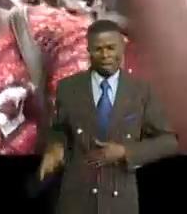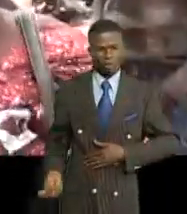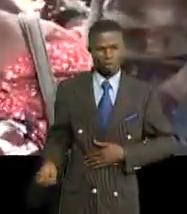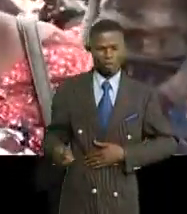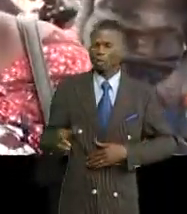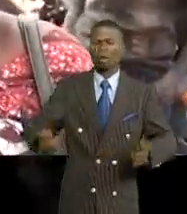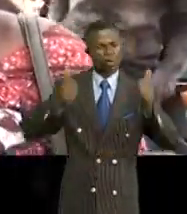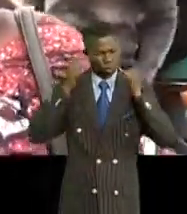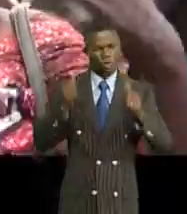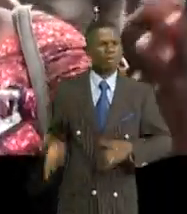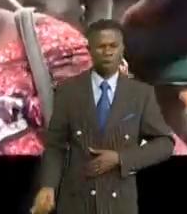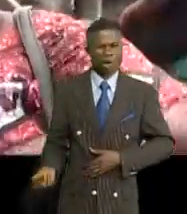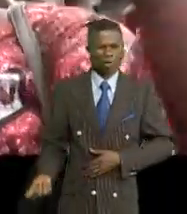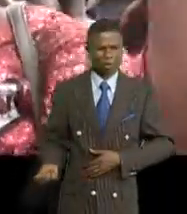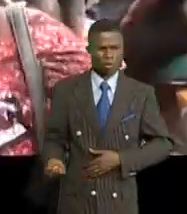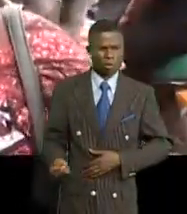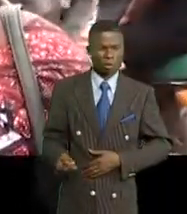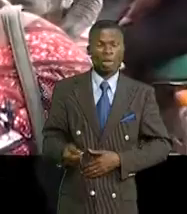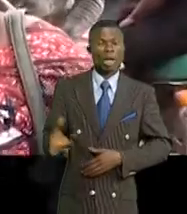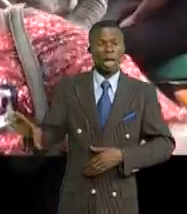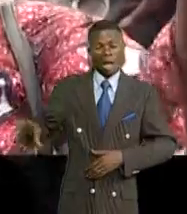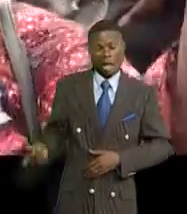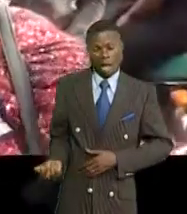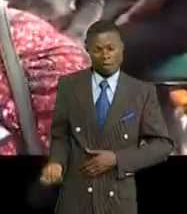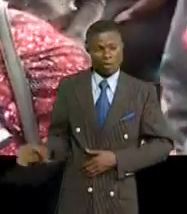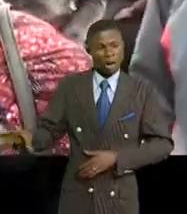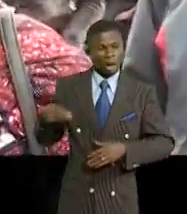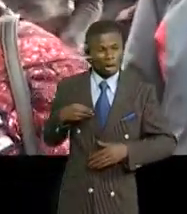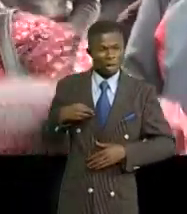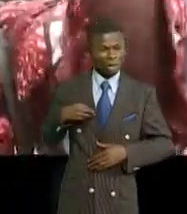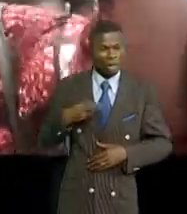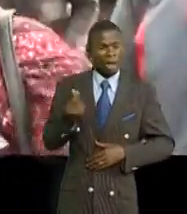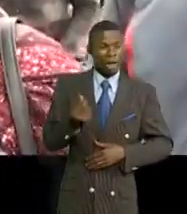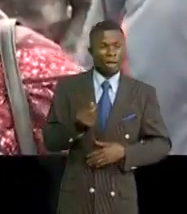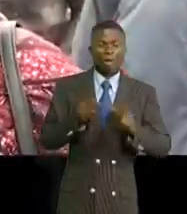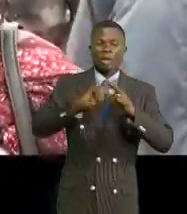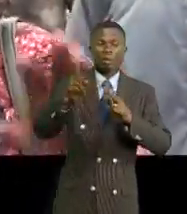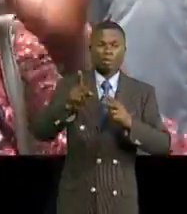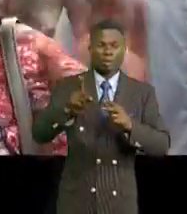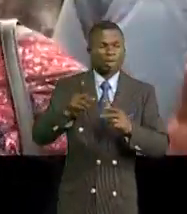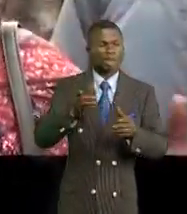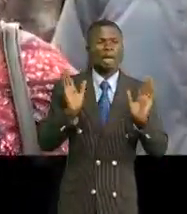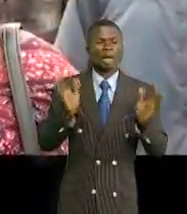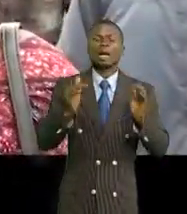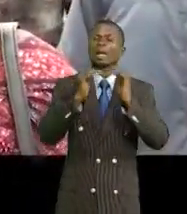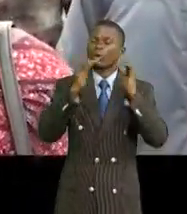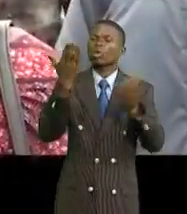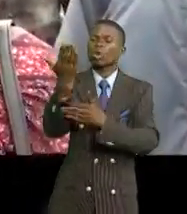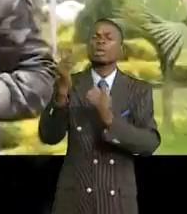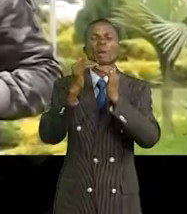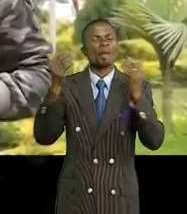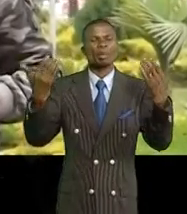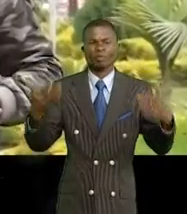to boy bo soki ba corrompre e azui bakata na lare ale chinja kaka kimia kaka ndebiso to